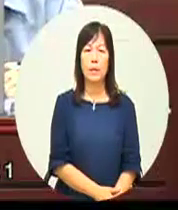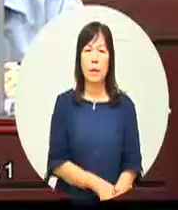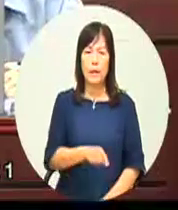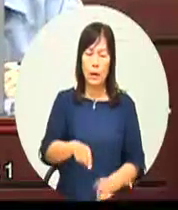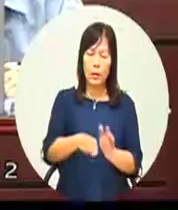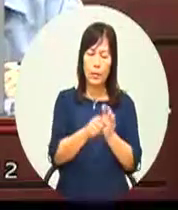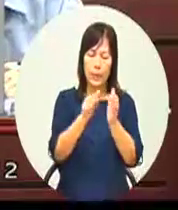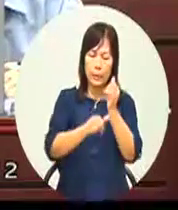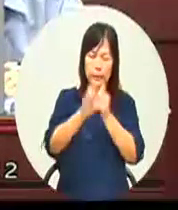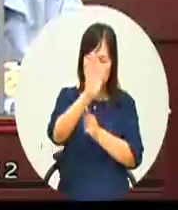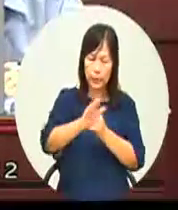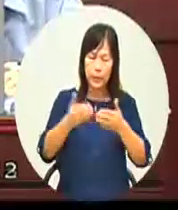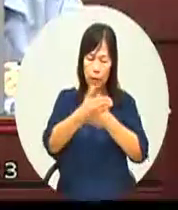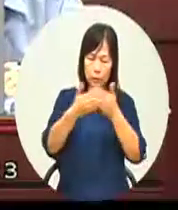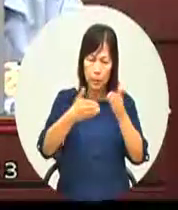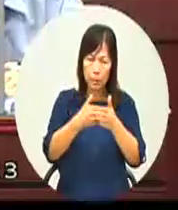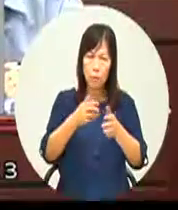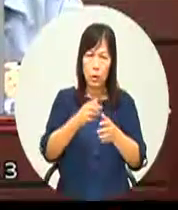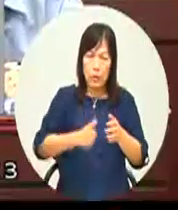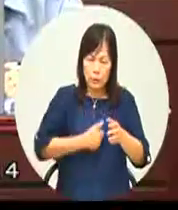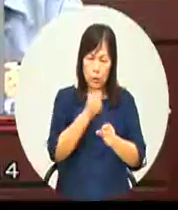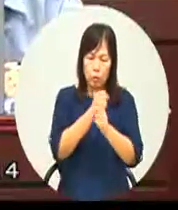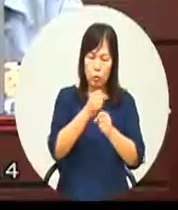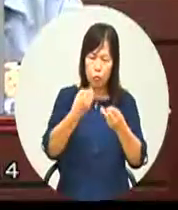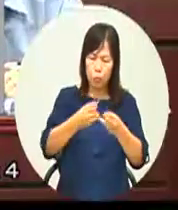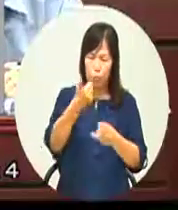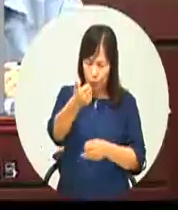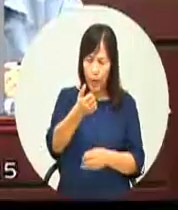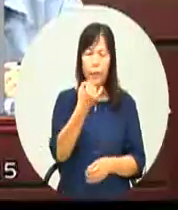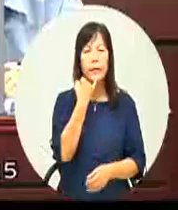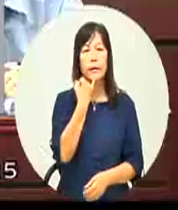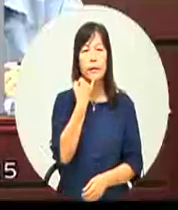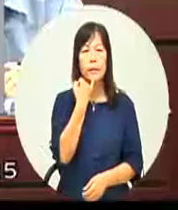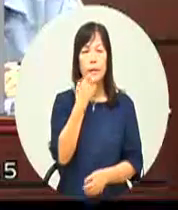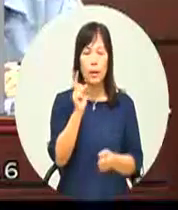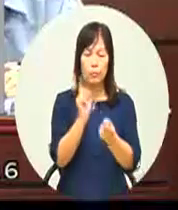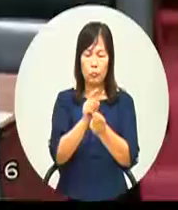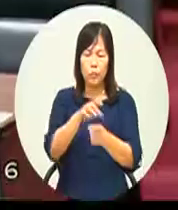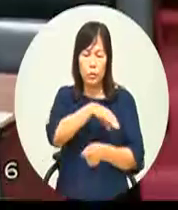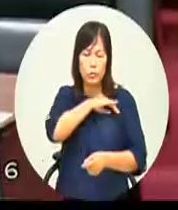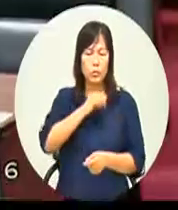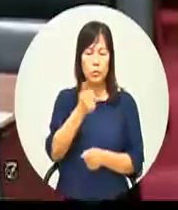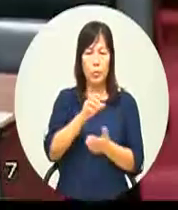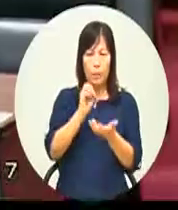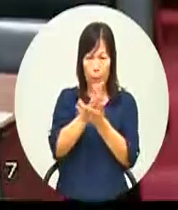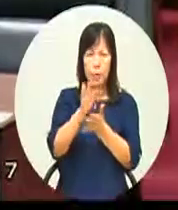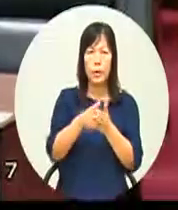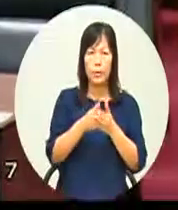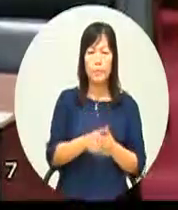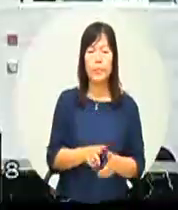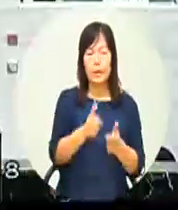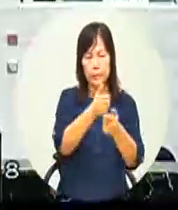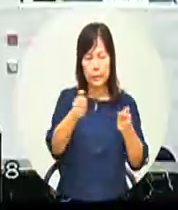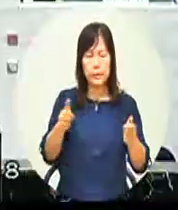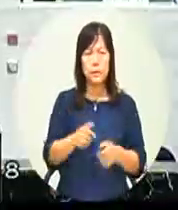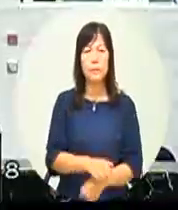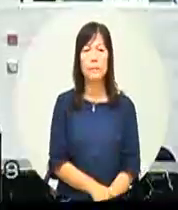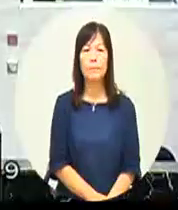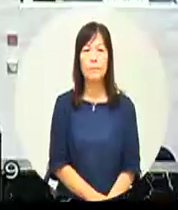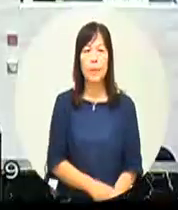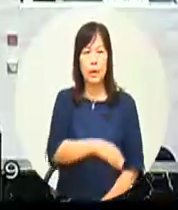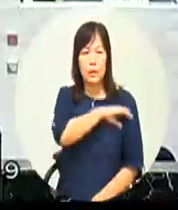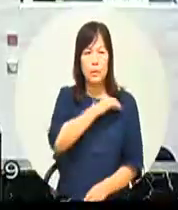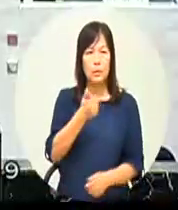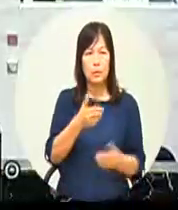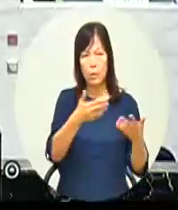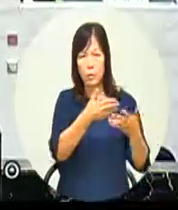个生态交通上面能够真正做到很好的成绩。那么以上跟邱议员报告。 好，好，谢谢邱议员的质